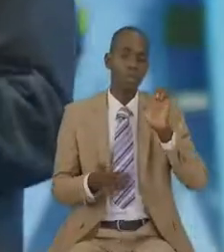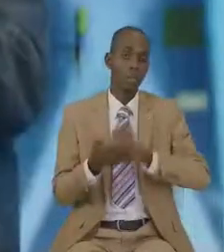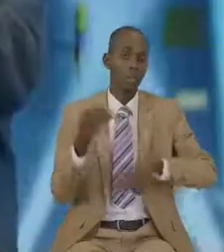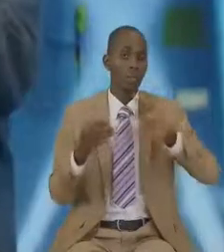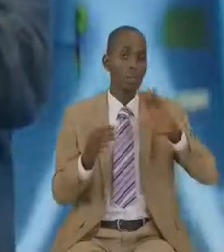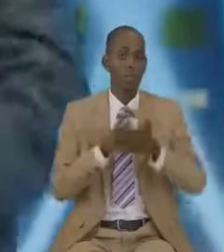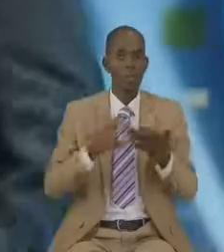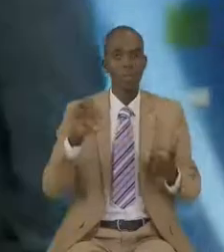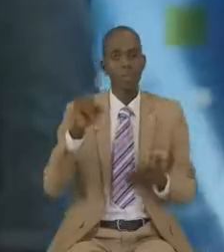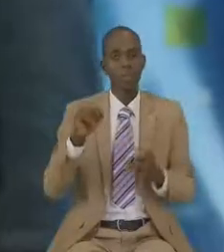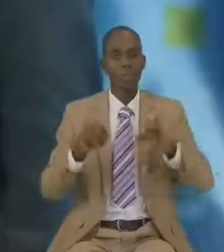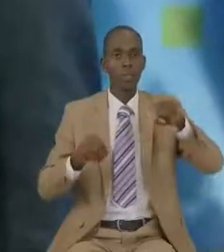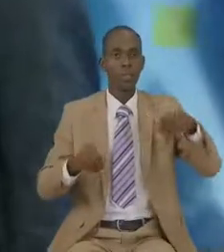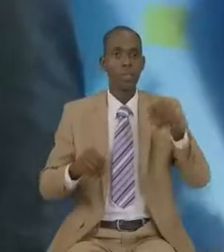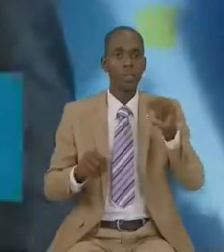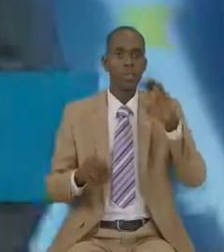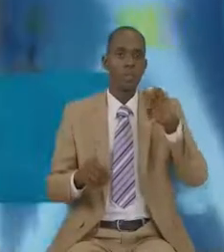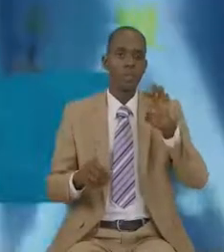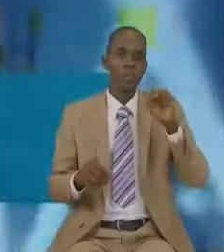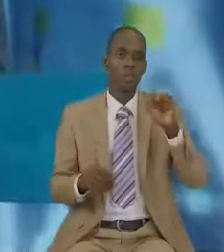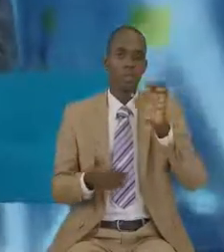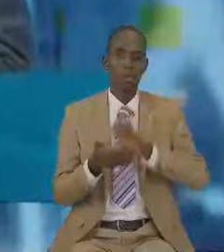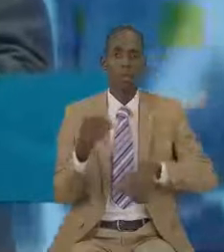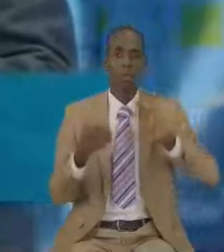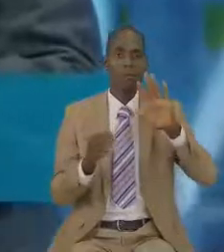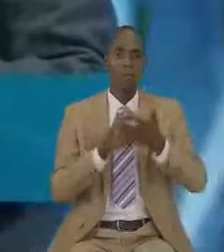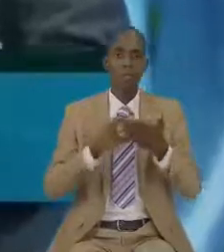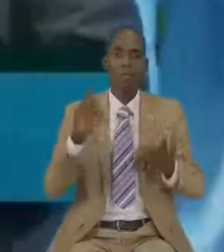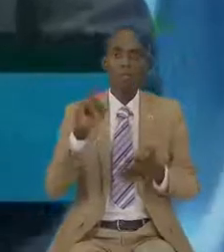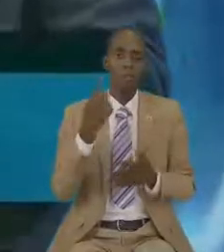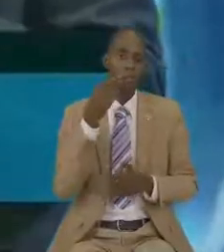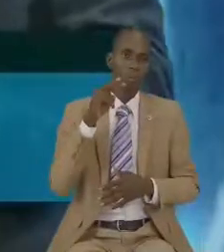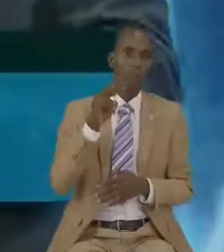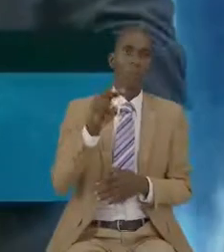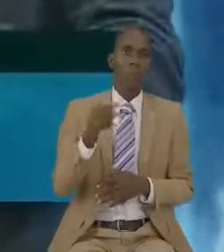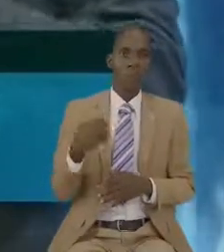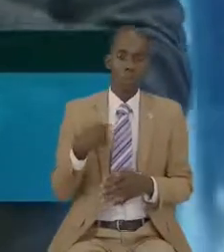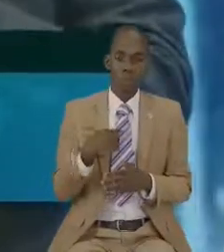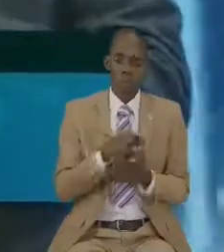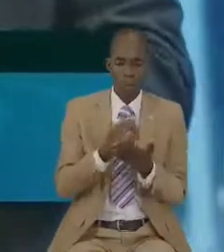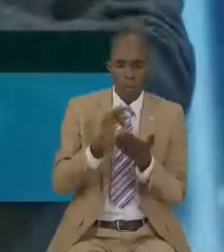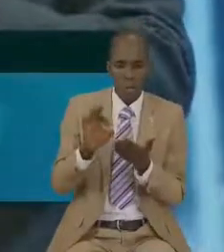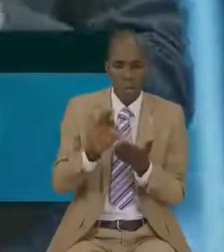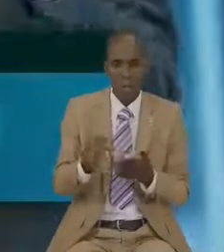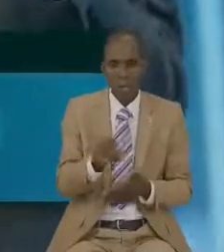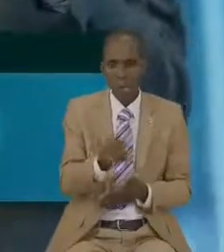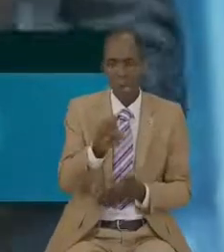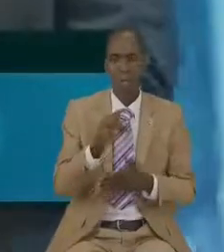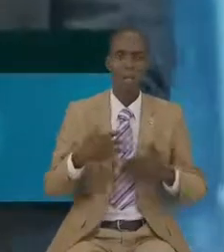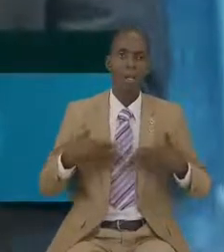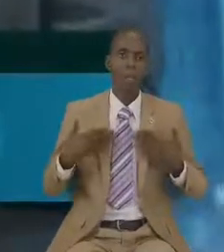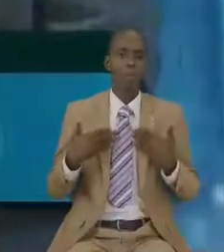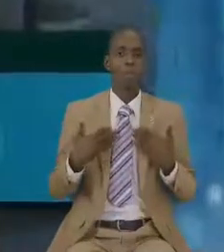Jacques chapitre 5, verset 11. 5, 11. Voici, nous disons, bienheureux ceux qui